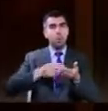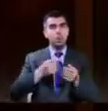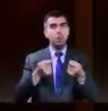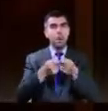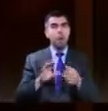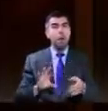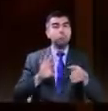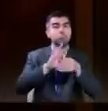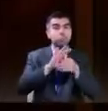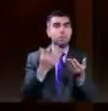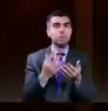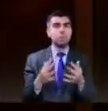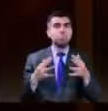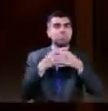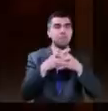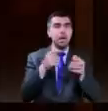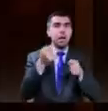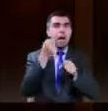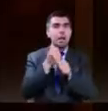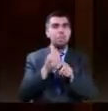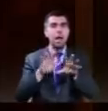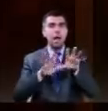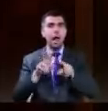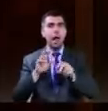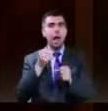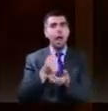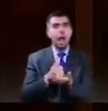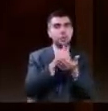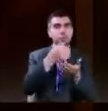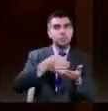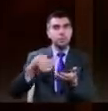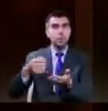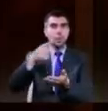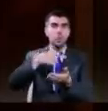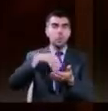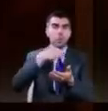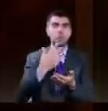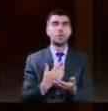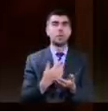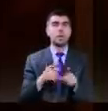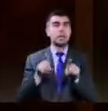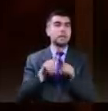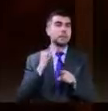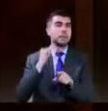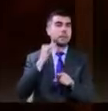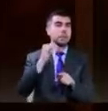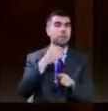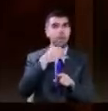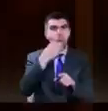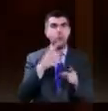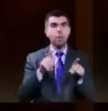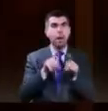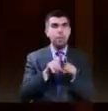في المجتمع والولوج إلى الخدمات الأساسية والتي كثيرا ما تسلط عليها الأضواء